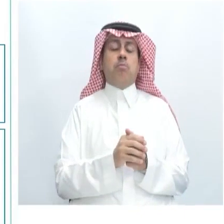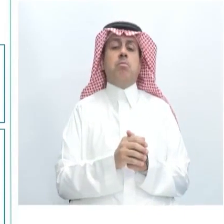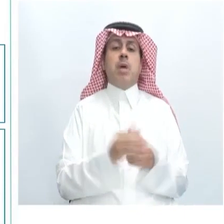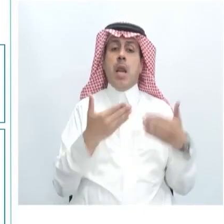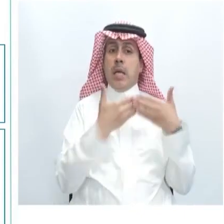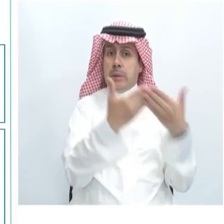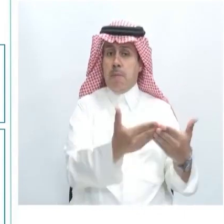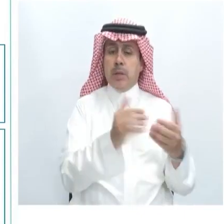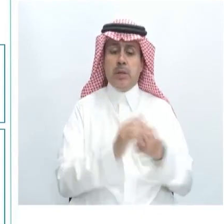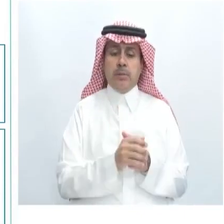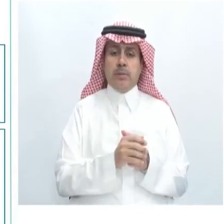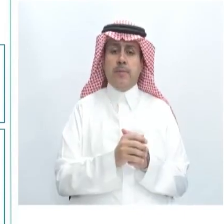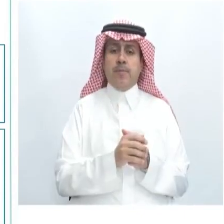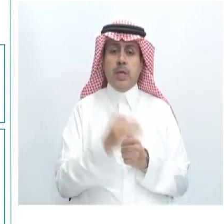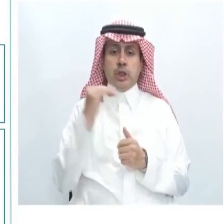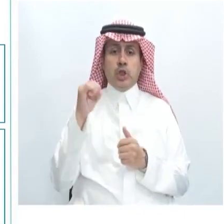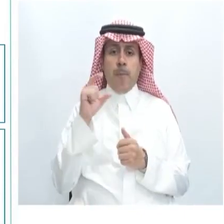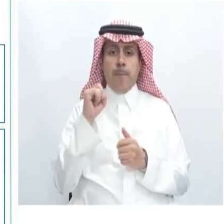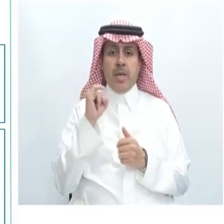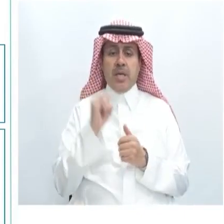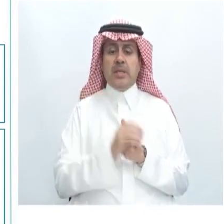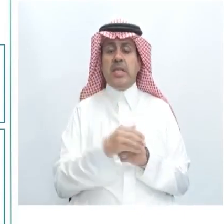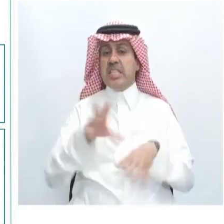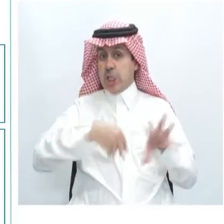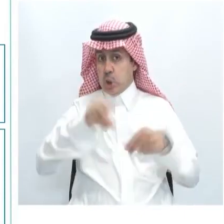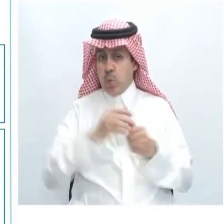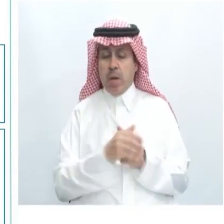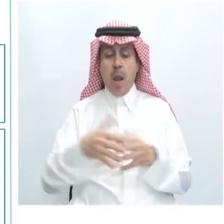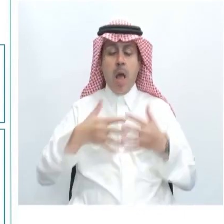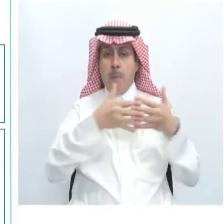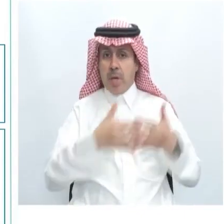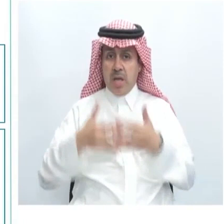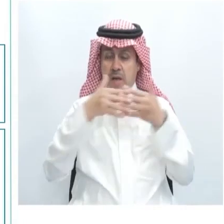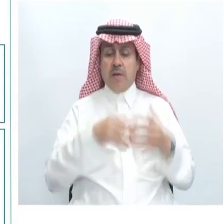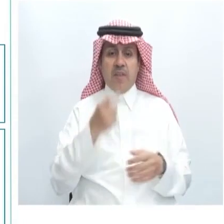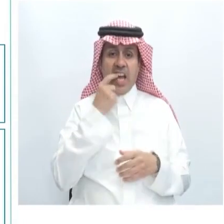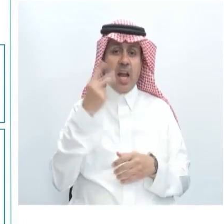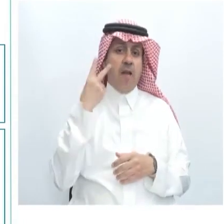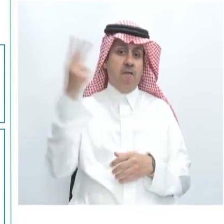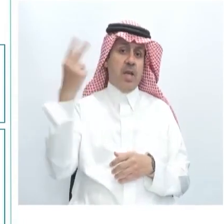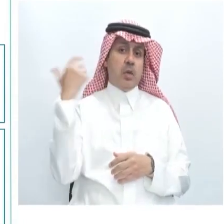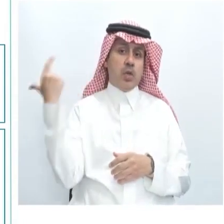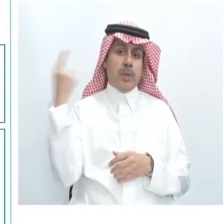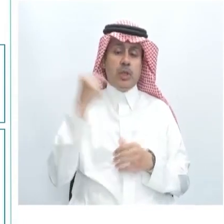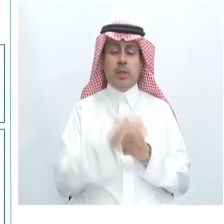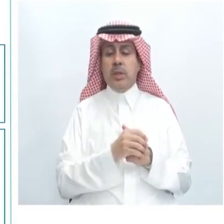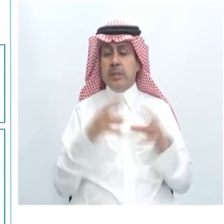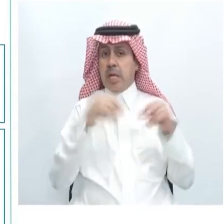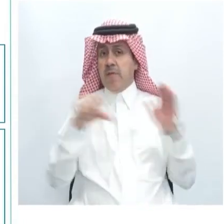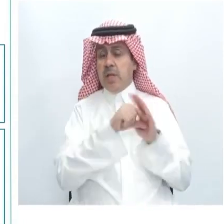وبالتالي فجمعيه تسويق الامريكيه في 2017 عرف التسويق بانه الانشطه